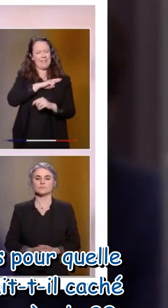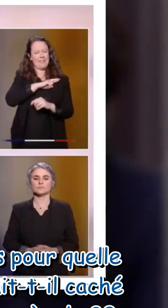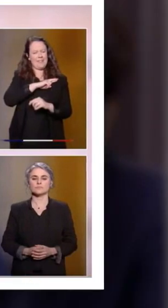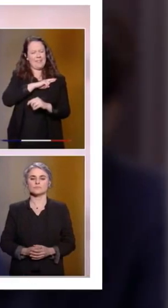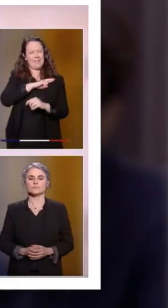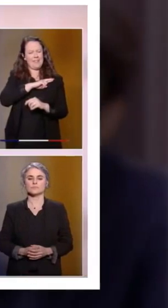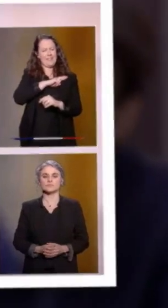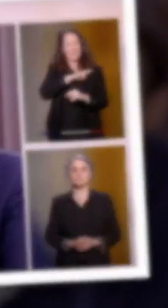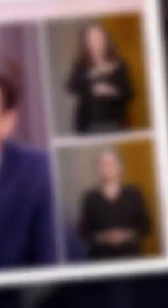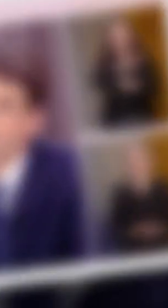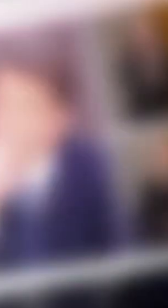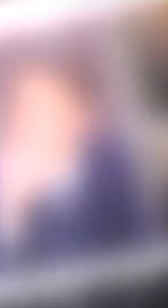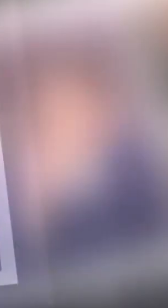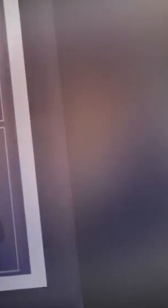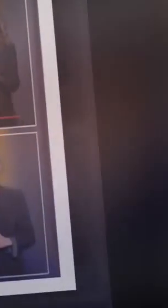de